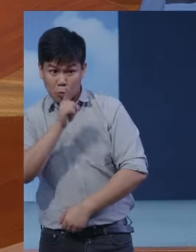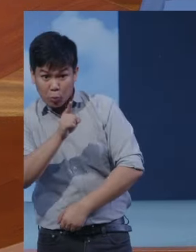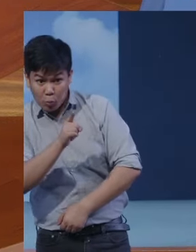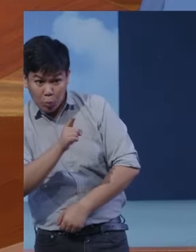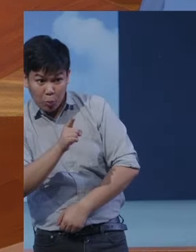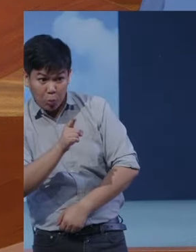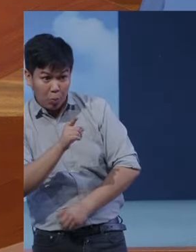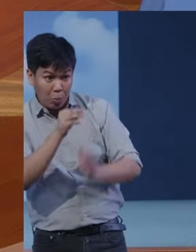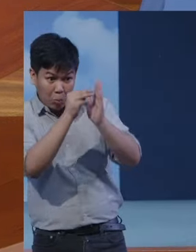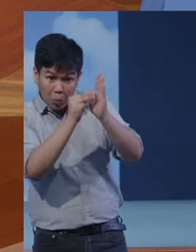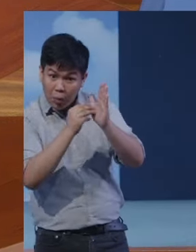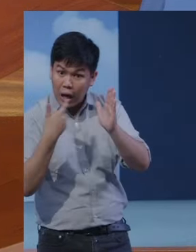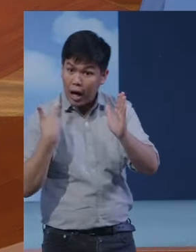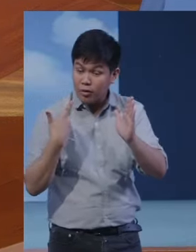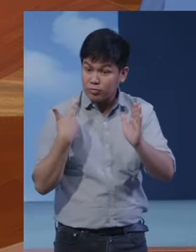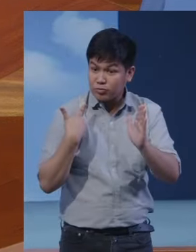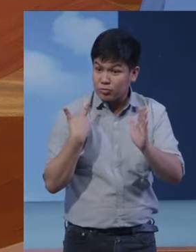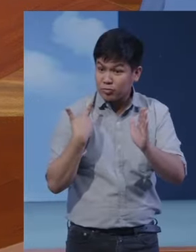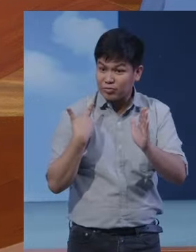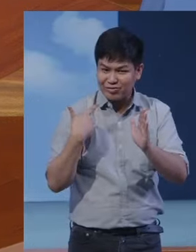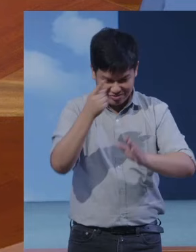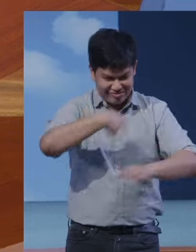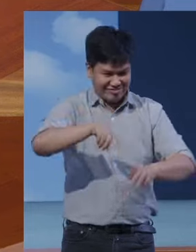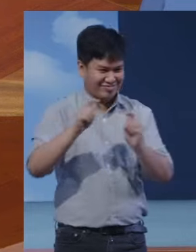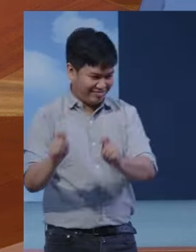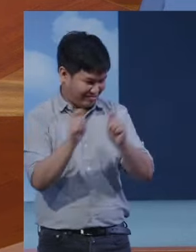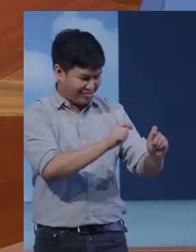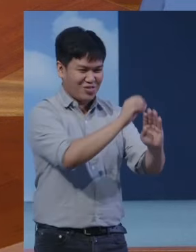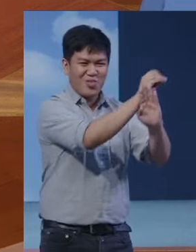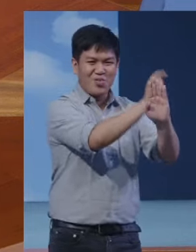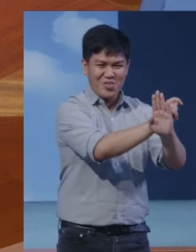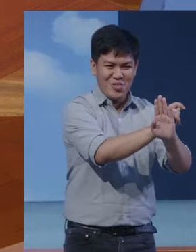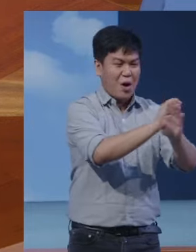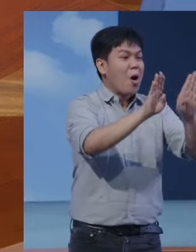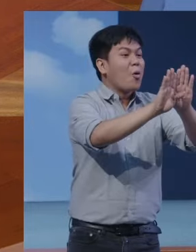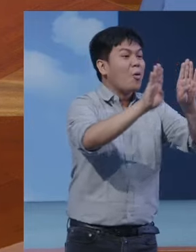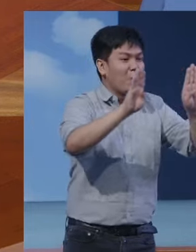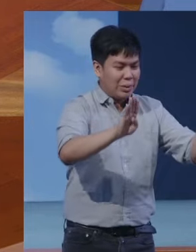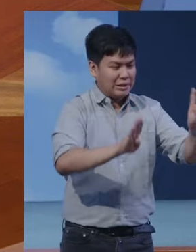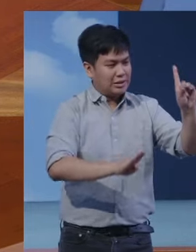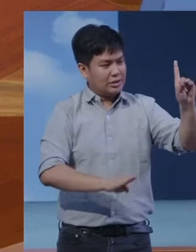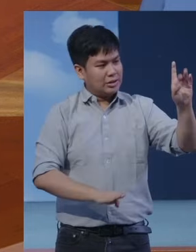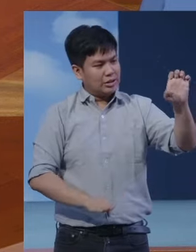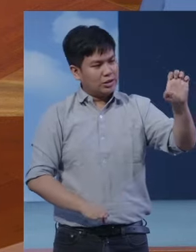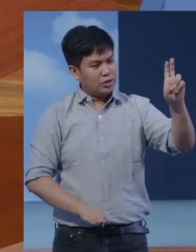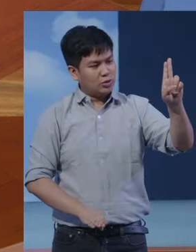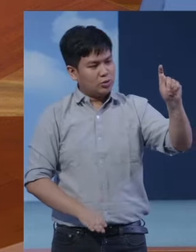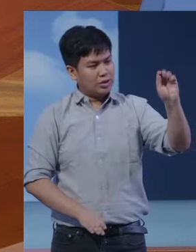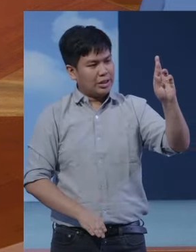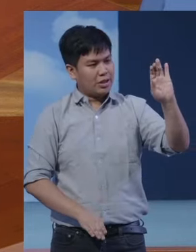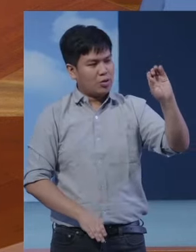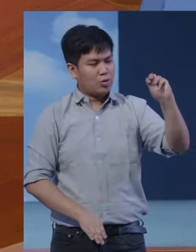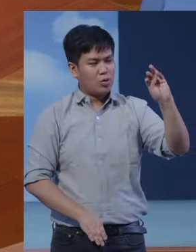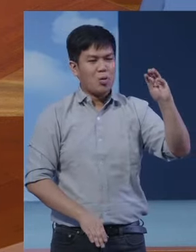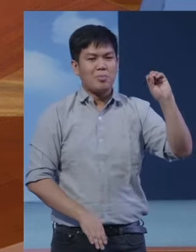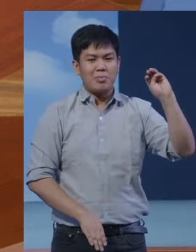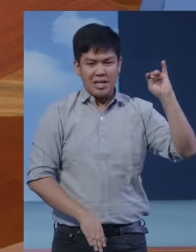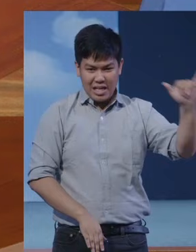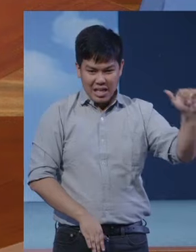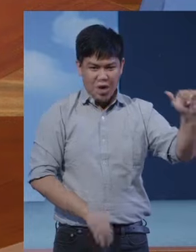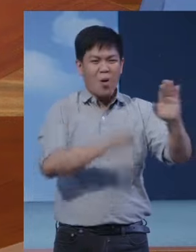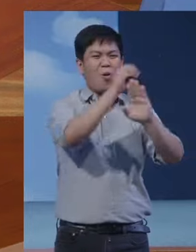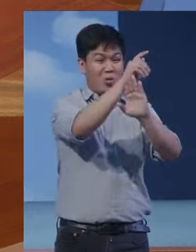inutos ni Moises tingnan natin no Buksan niyo ang Bibliya niyo sa Deuteronomy naku balik na naman sa Old